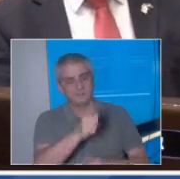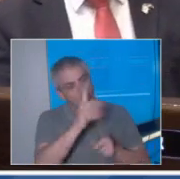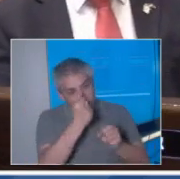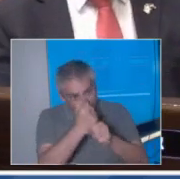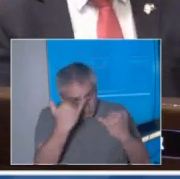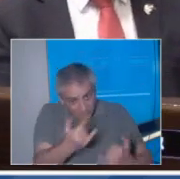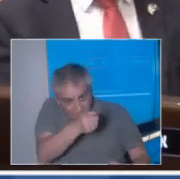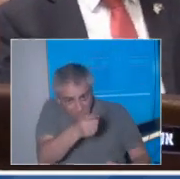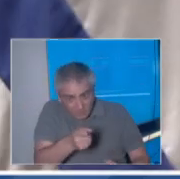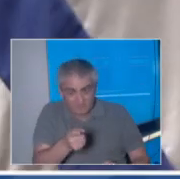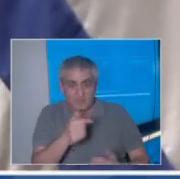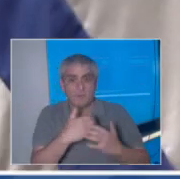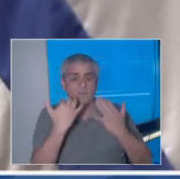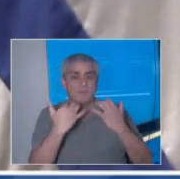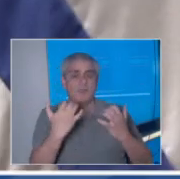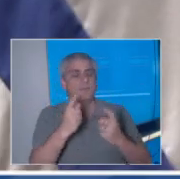שאתה עובר עכשיו במליאה.